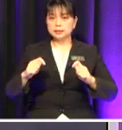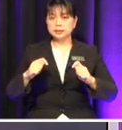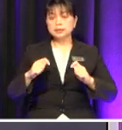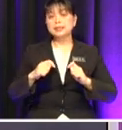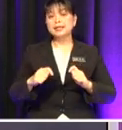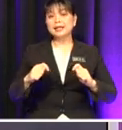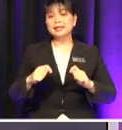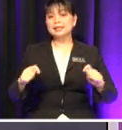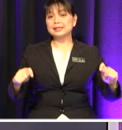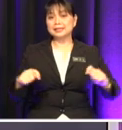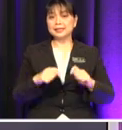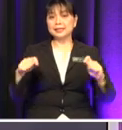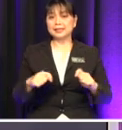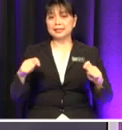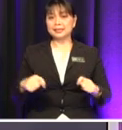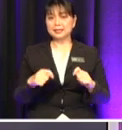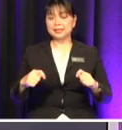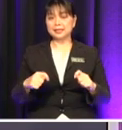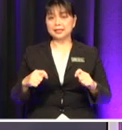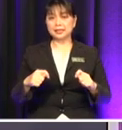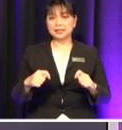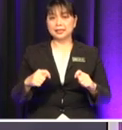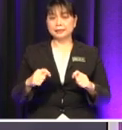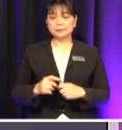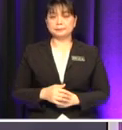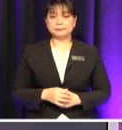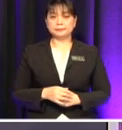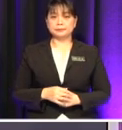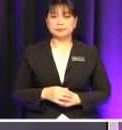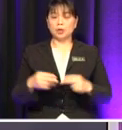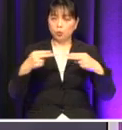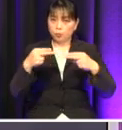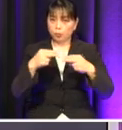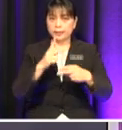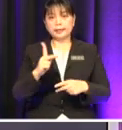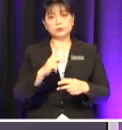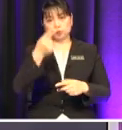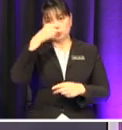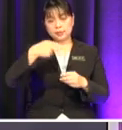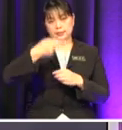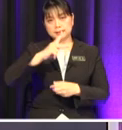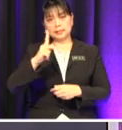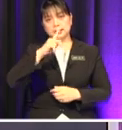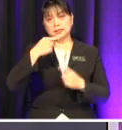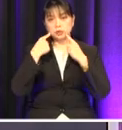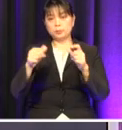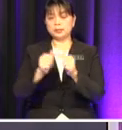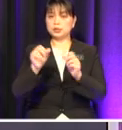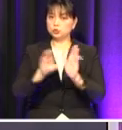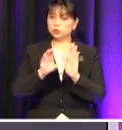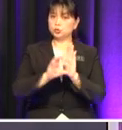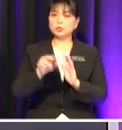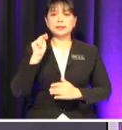Oke hubungkan ee apa tuh hubungkan bagi menghasilkan jawaban dengan contoh-contoh nanti